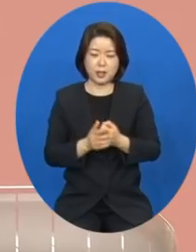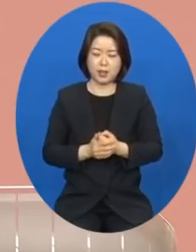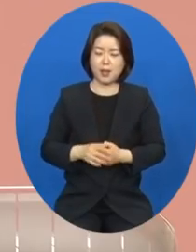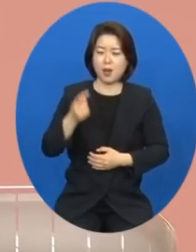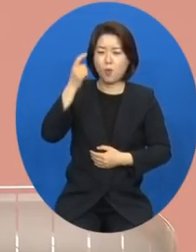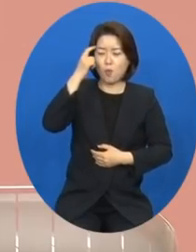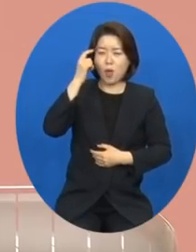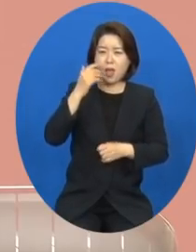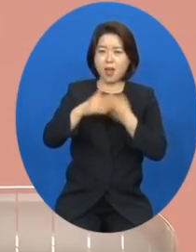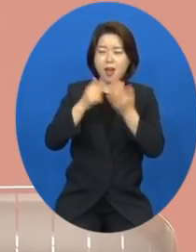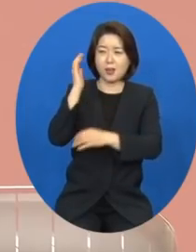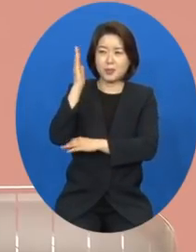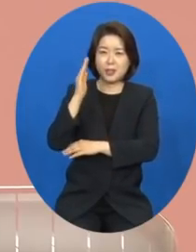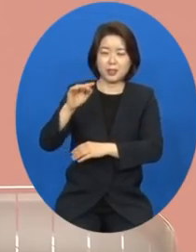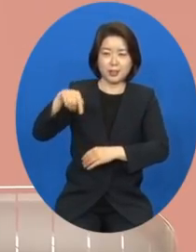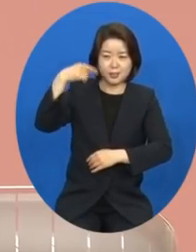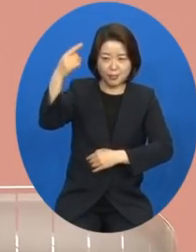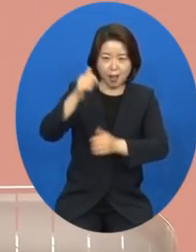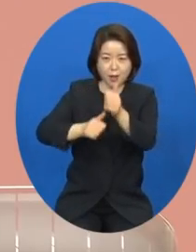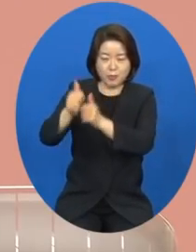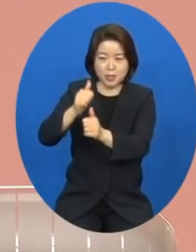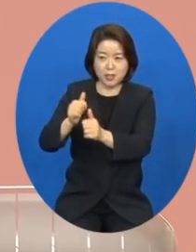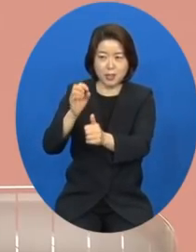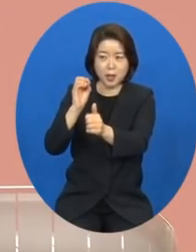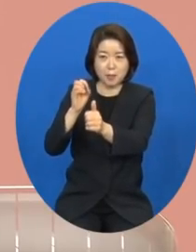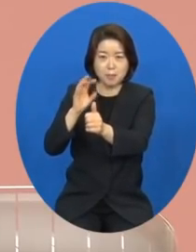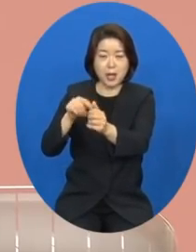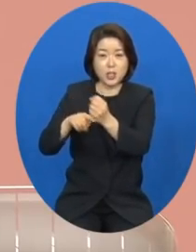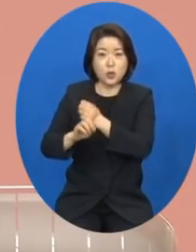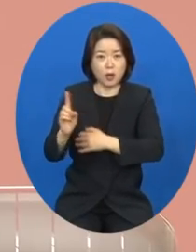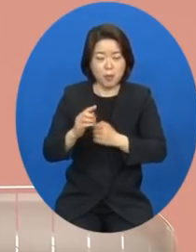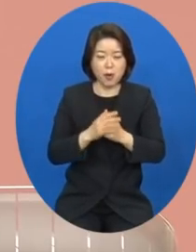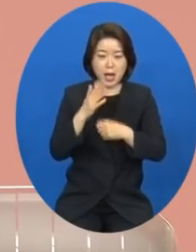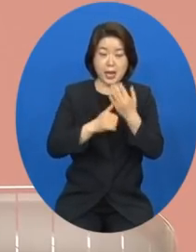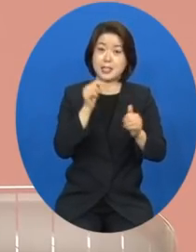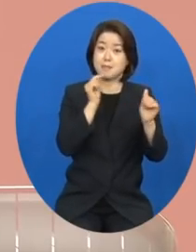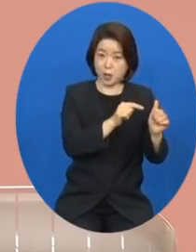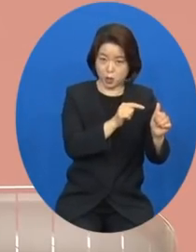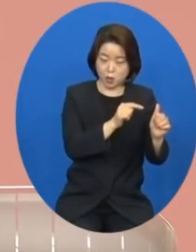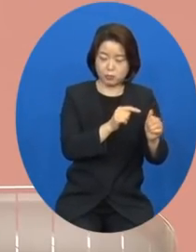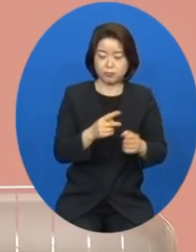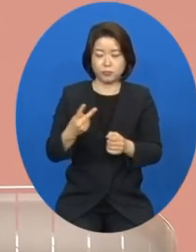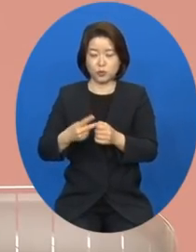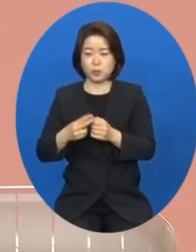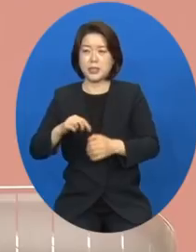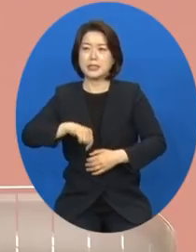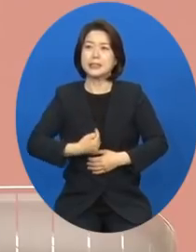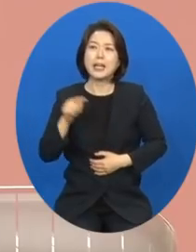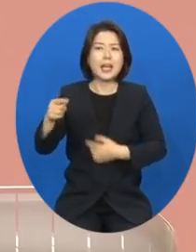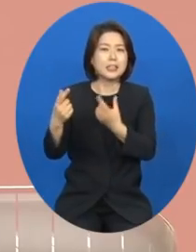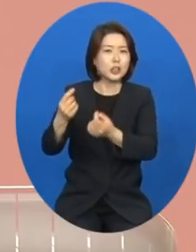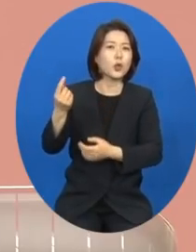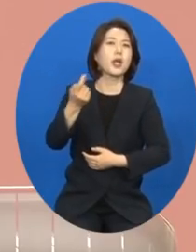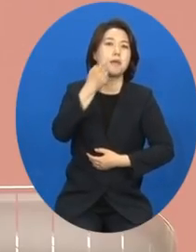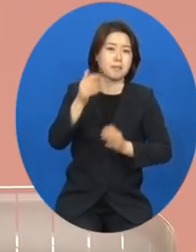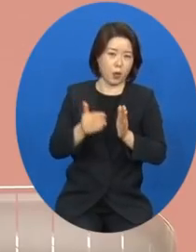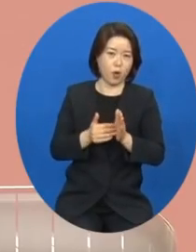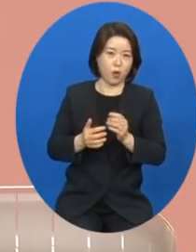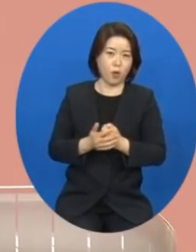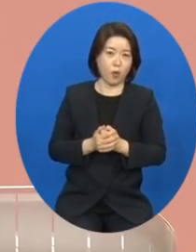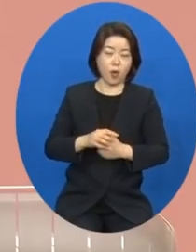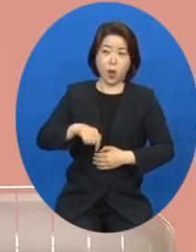다음 세대에게 들려준다고 하냐면 첫 번째는 하나님의 명령이 구요 두번째는 본인이 그렇게 배웠어요 보니의 그렇게